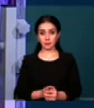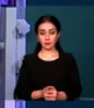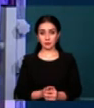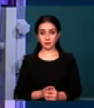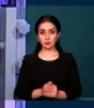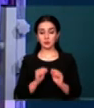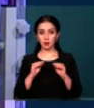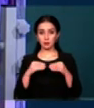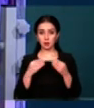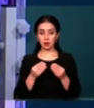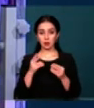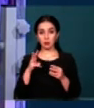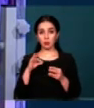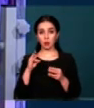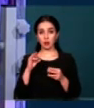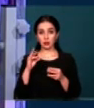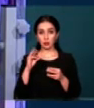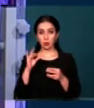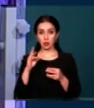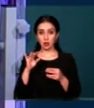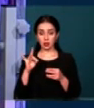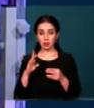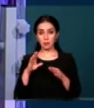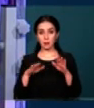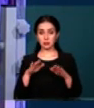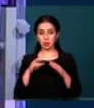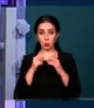demak, berilgan molekulyar massasi